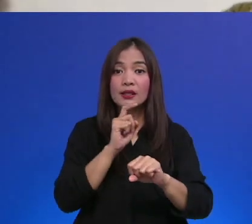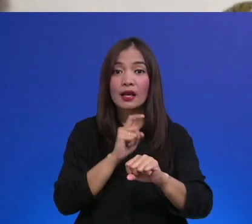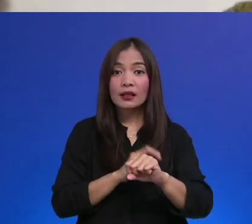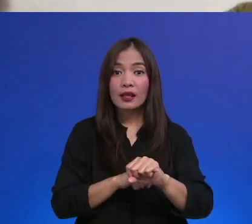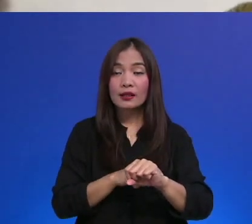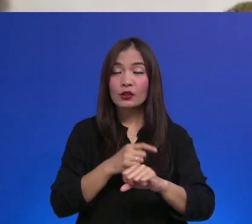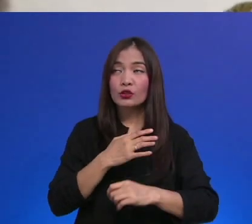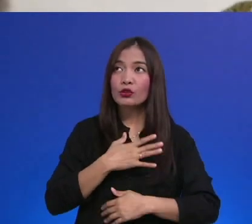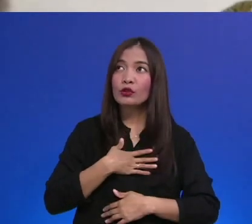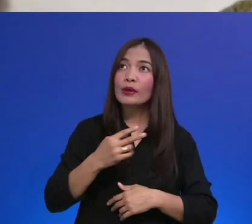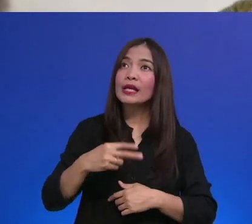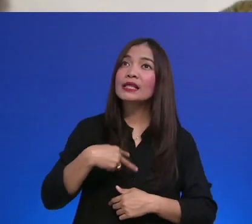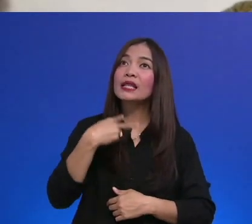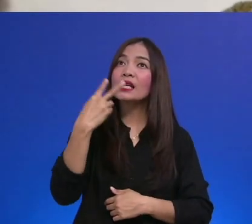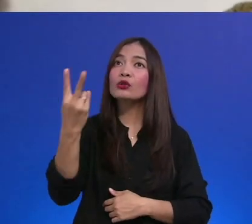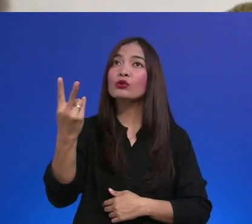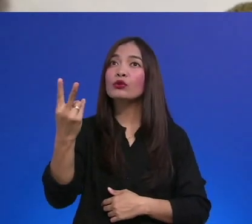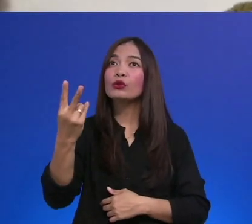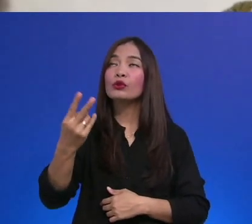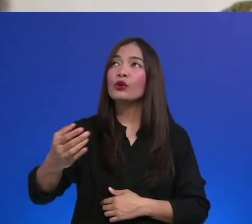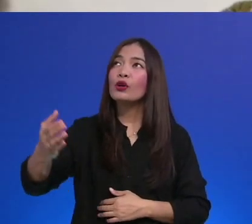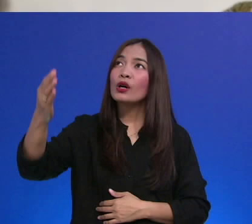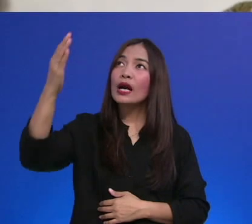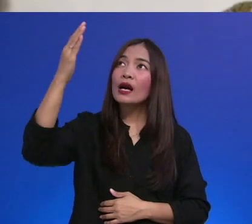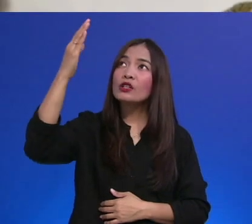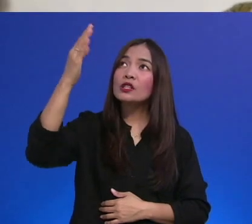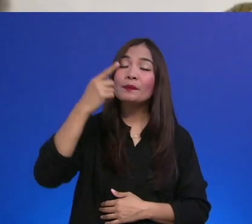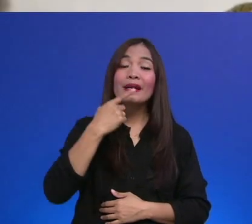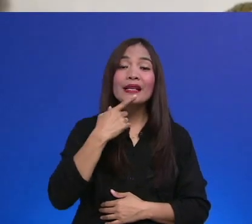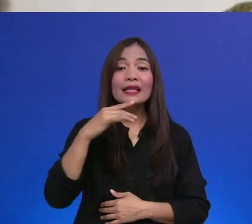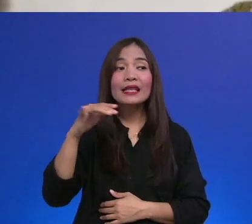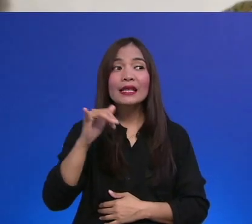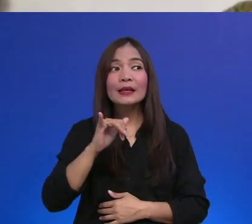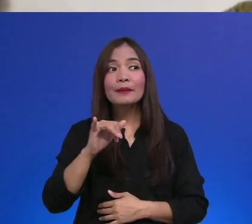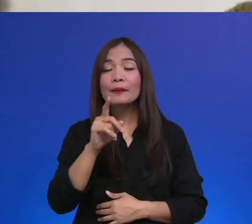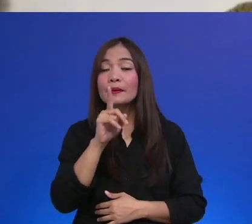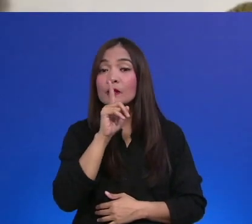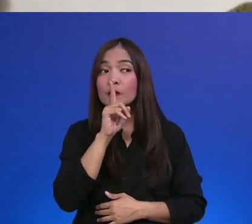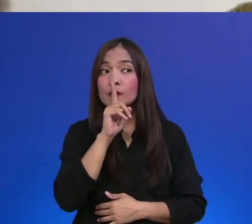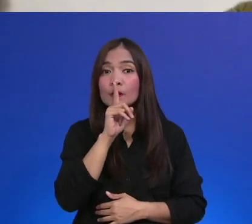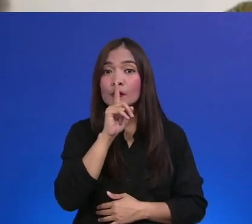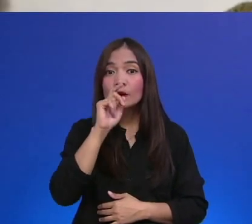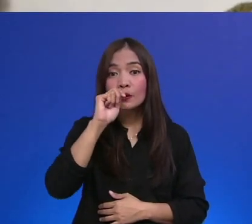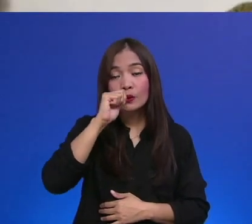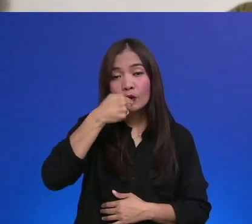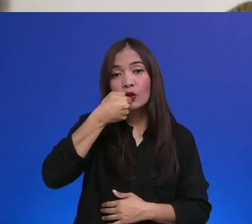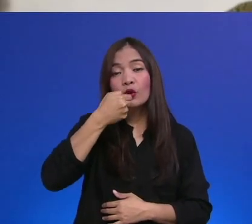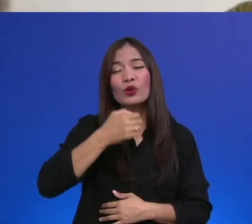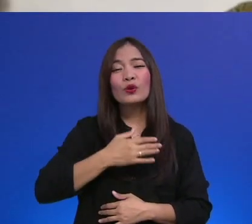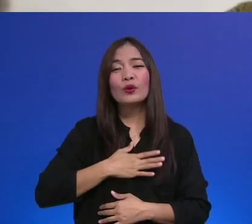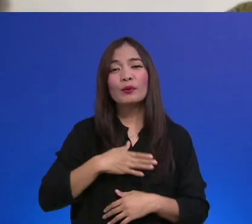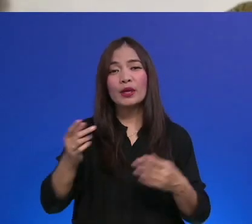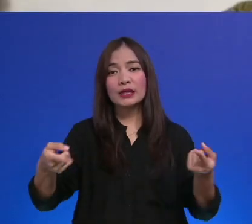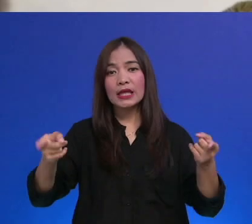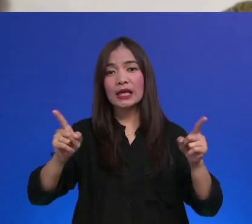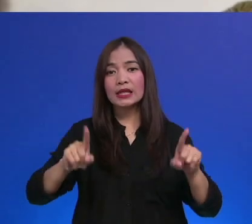waktuku berseru Kau seperti membisu ku